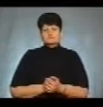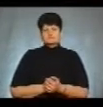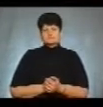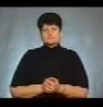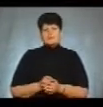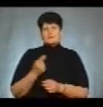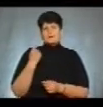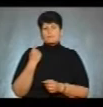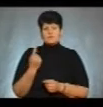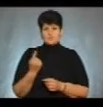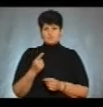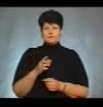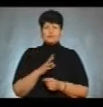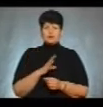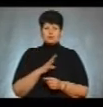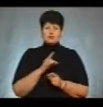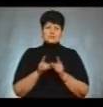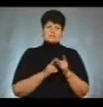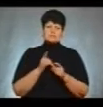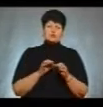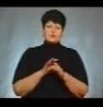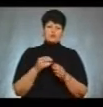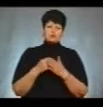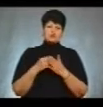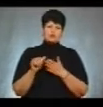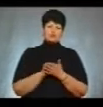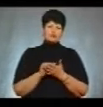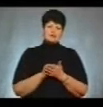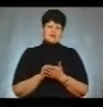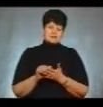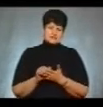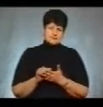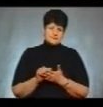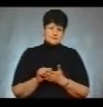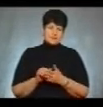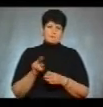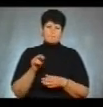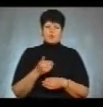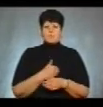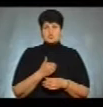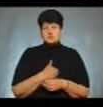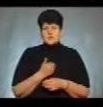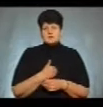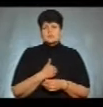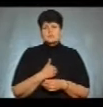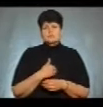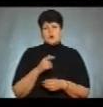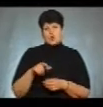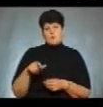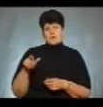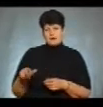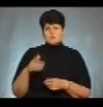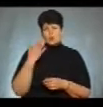Ну, по-перше, були деякі зміни в проєктно-кошторисних документаціях і побажання самих громадян, коли